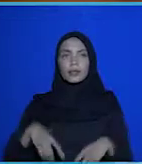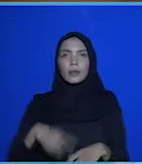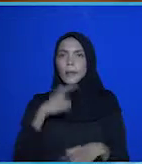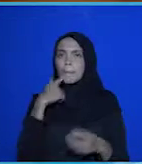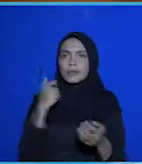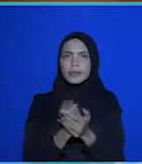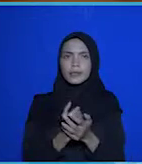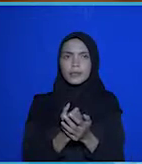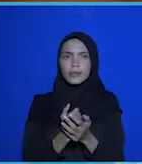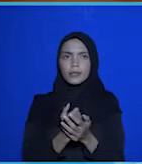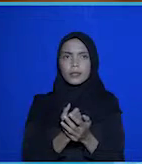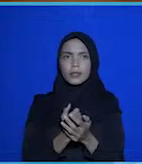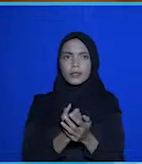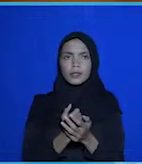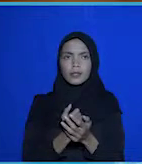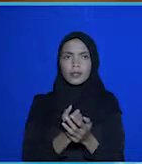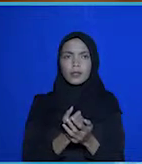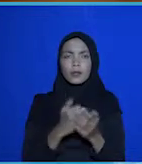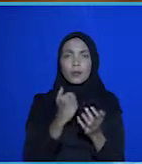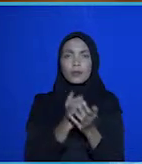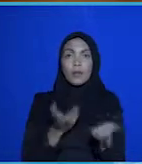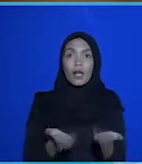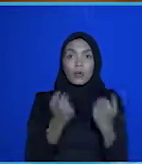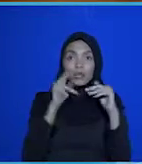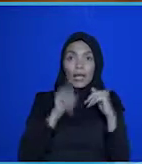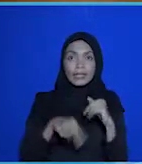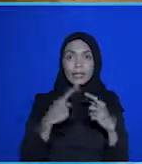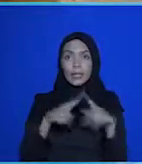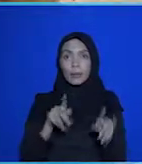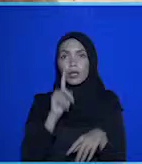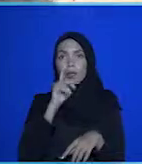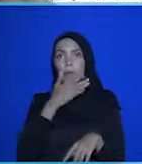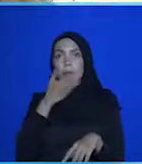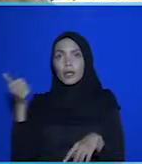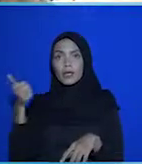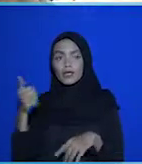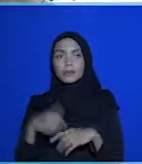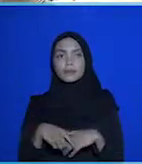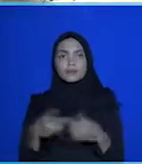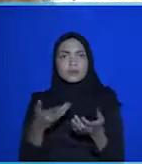tahan. Prinsipnya adalah build back better and safer. Kita